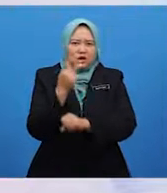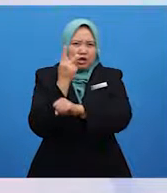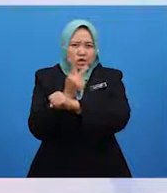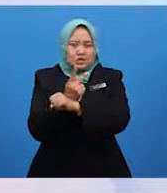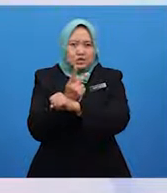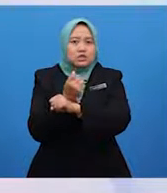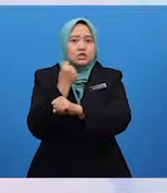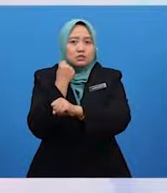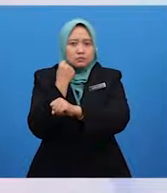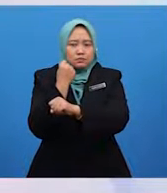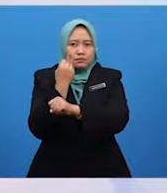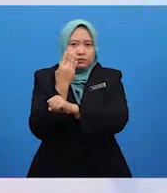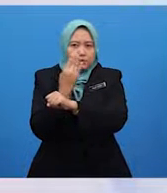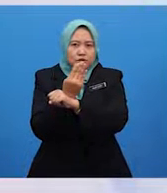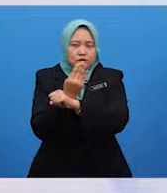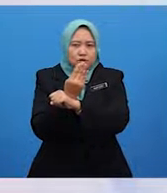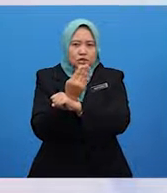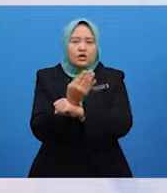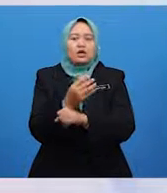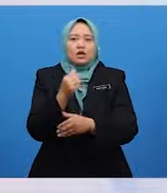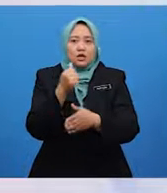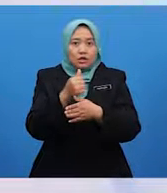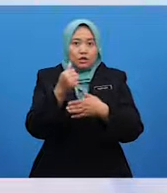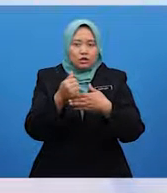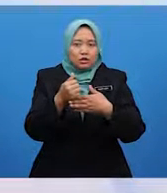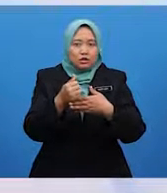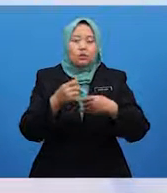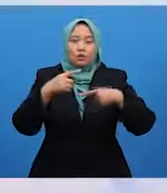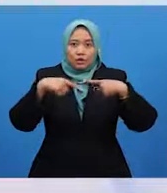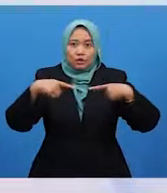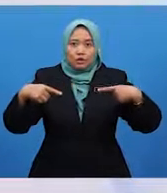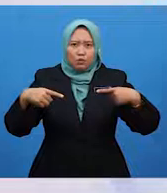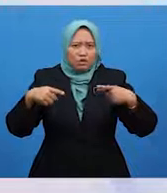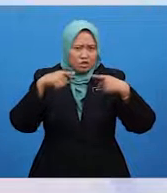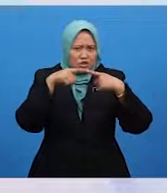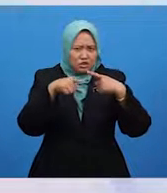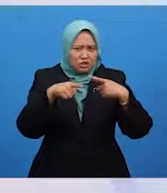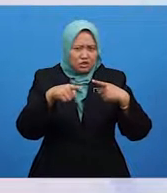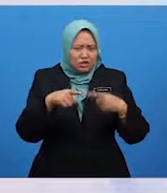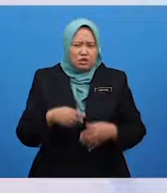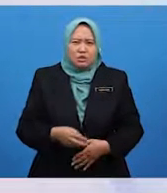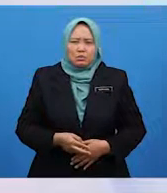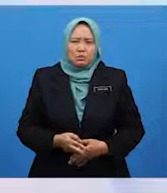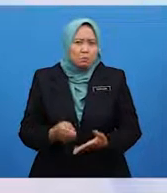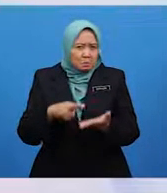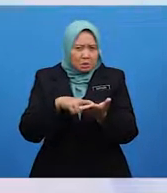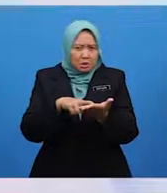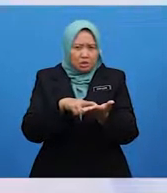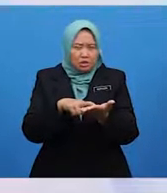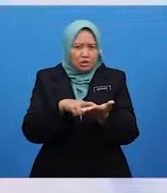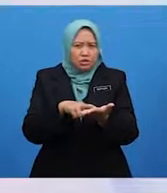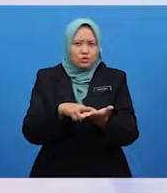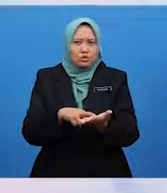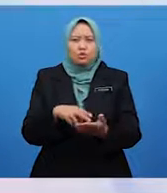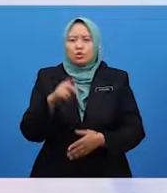besi atau dawai yang tajam, bahan beracun ataupun toksin, ya, kita toksin.